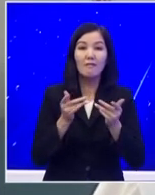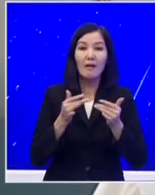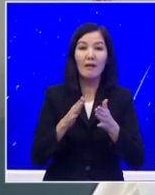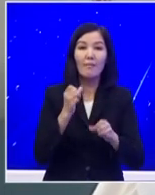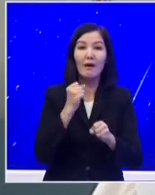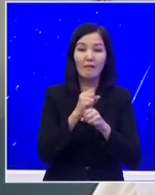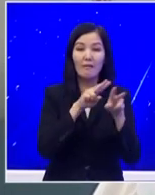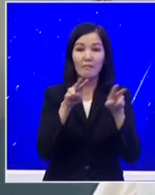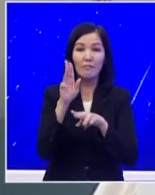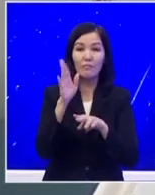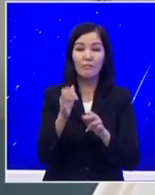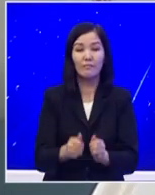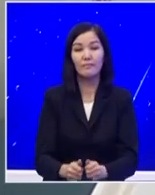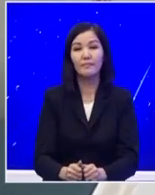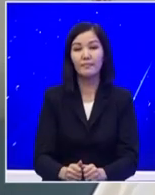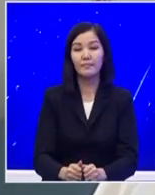қатаң сақталатын болады.